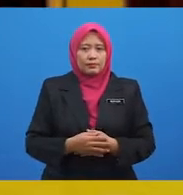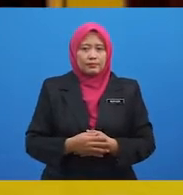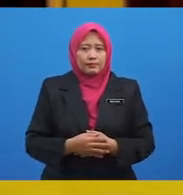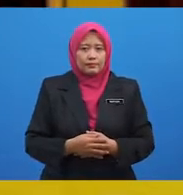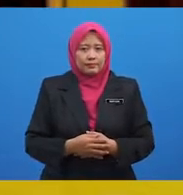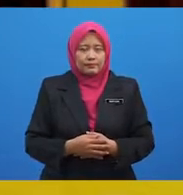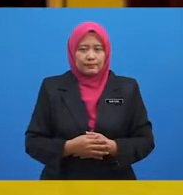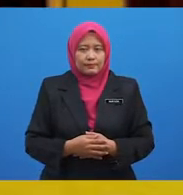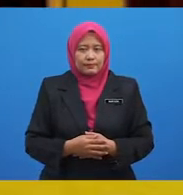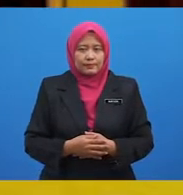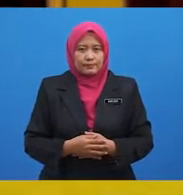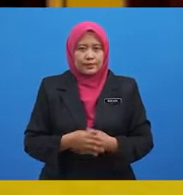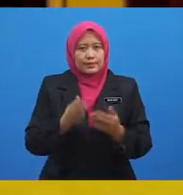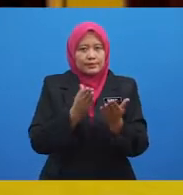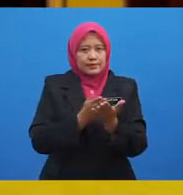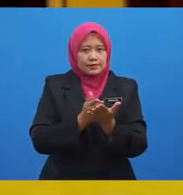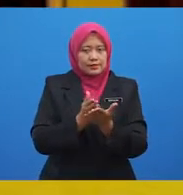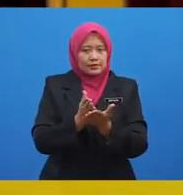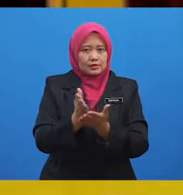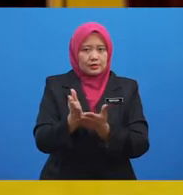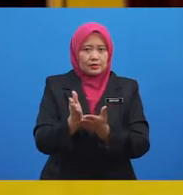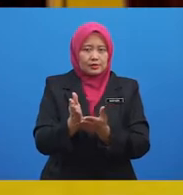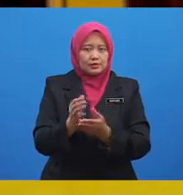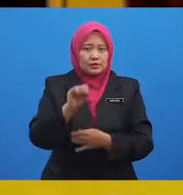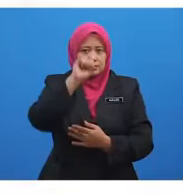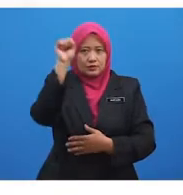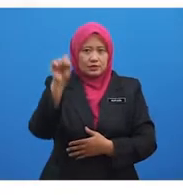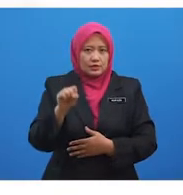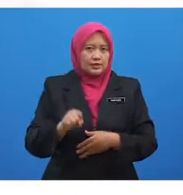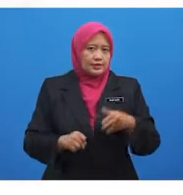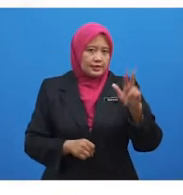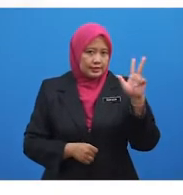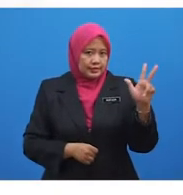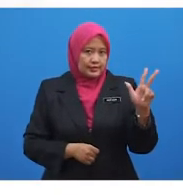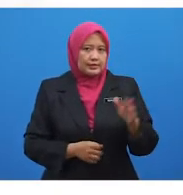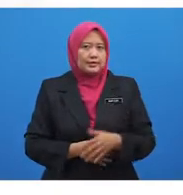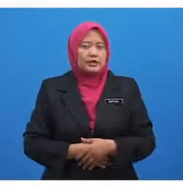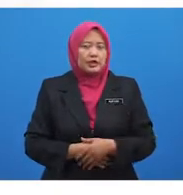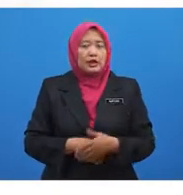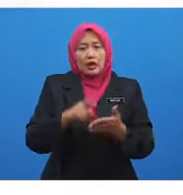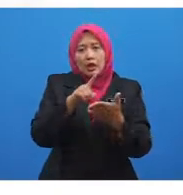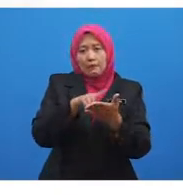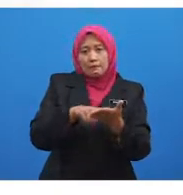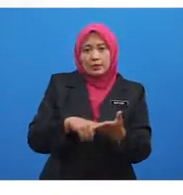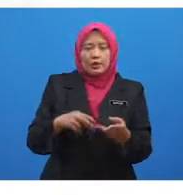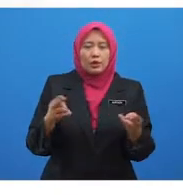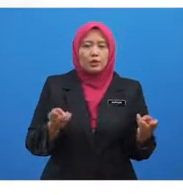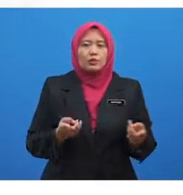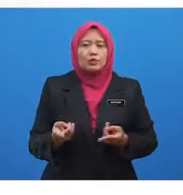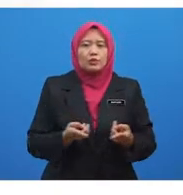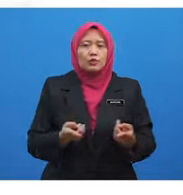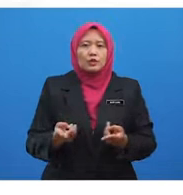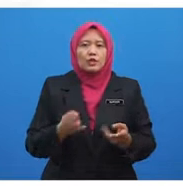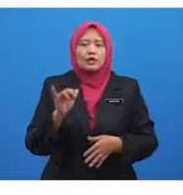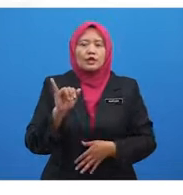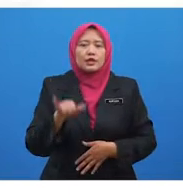2 markah. Seterusnya, soalan ketiga, pada pendapat anda, apakah usaha-usaha